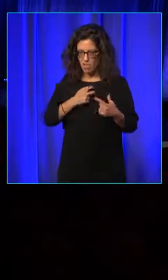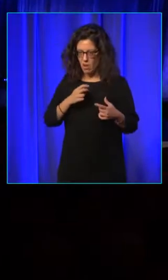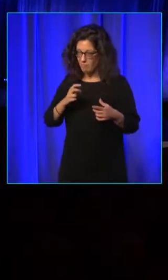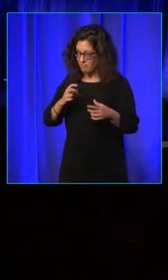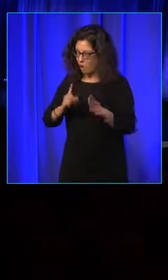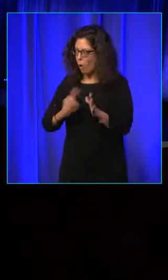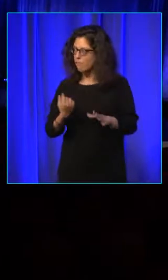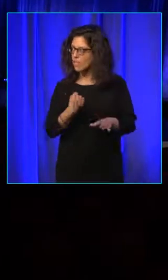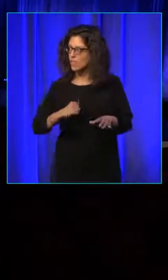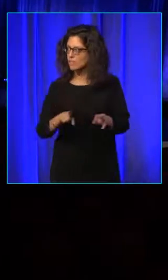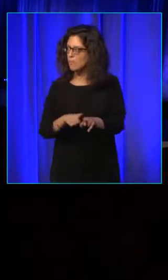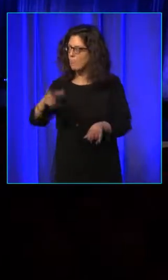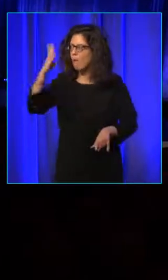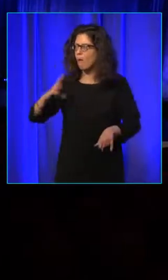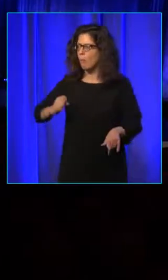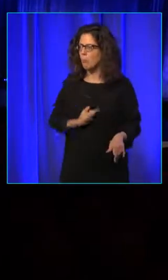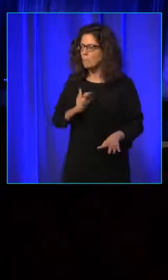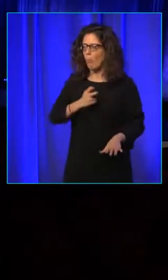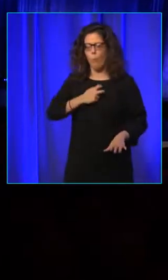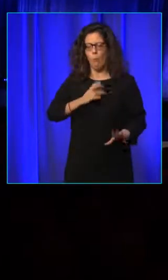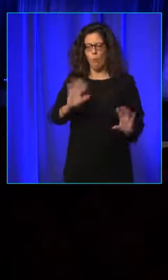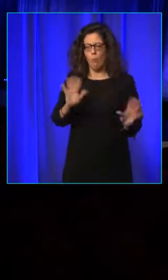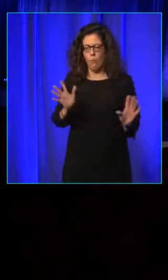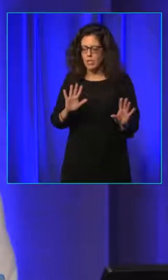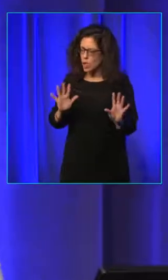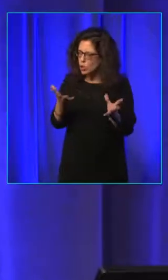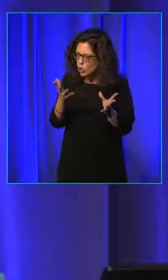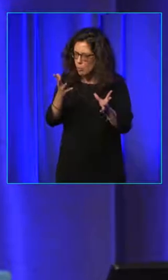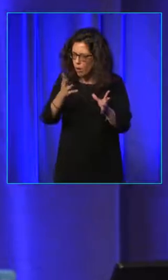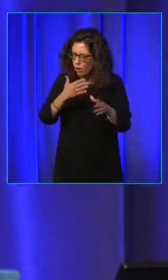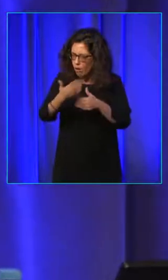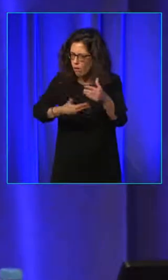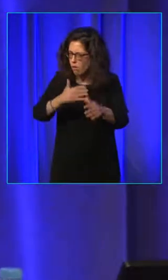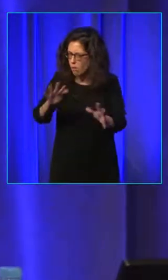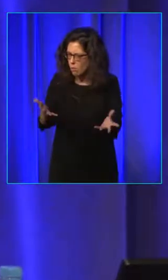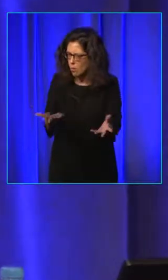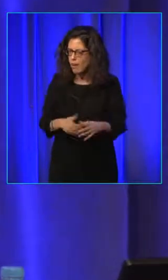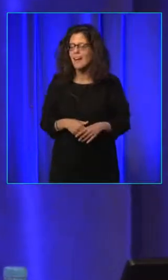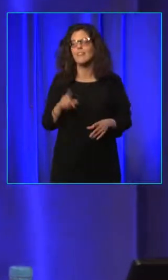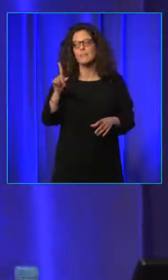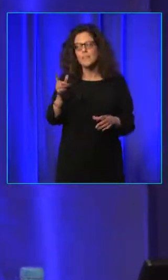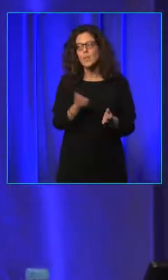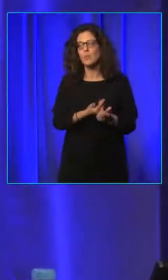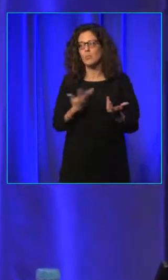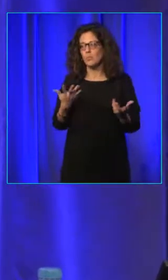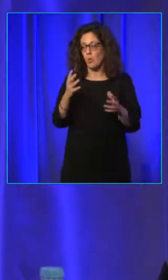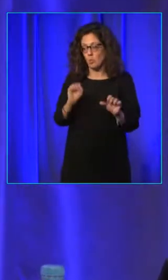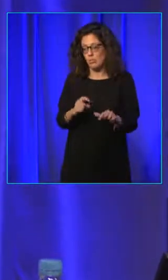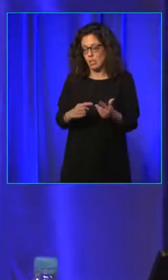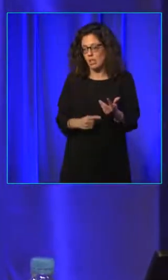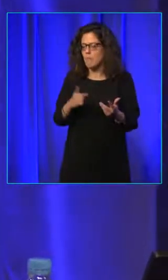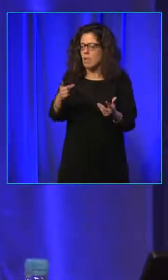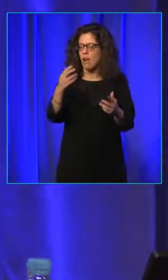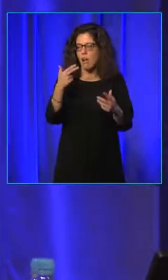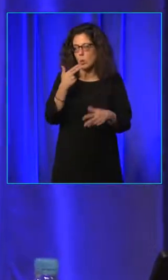tard? Il y a plusieurs possibilités. Là, j'utilise beaucoup l'imagerie motrice.